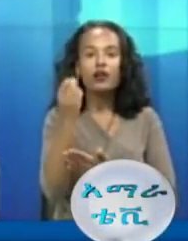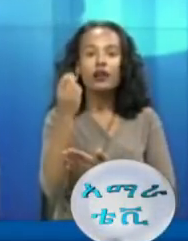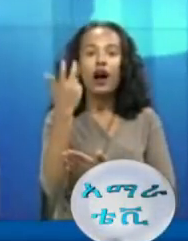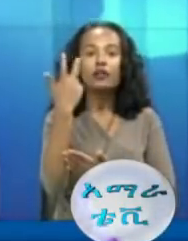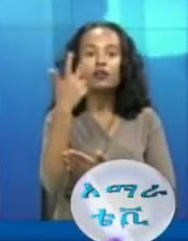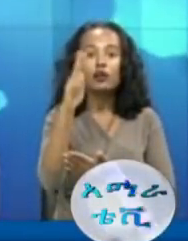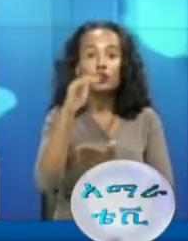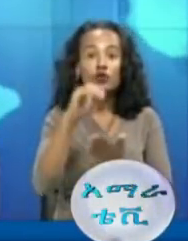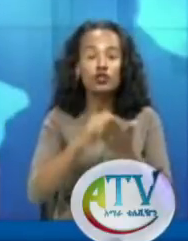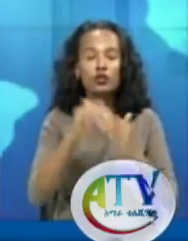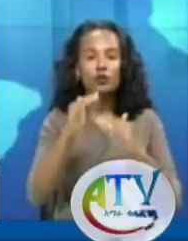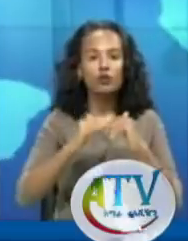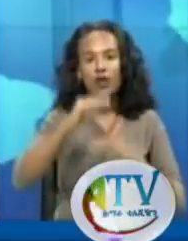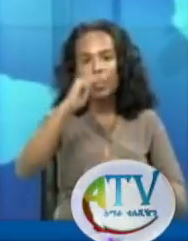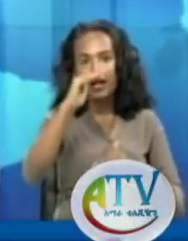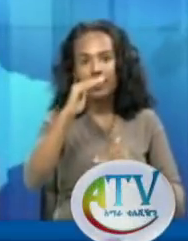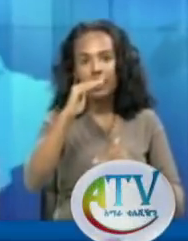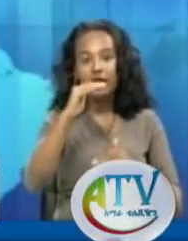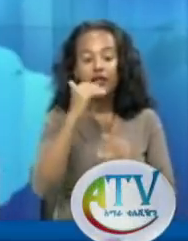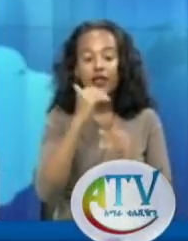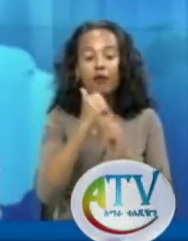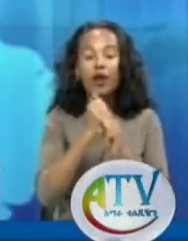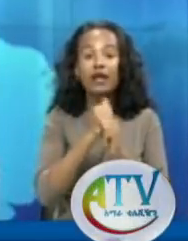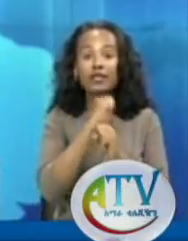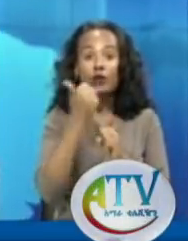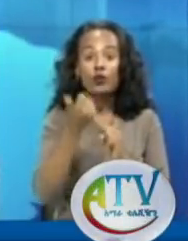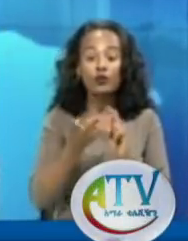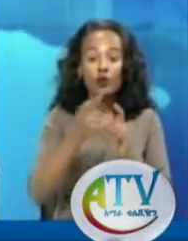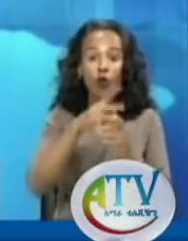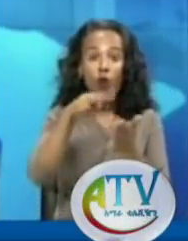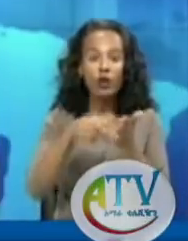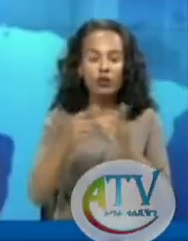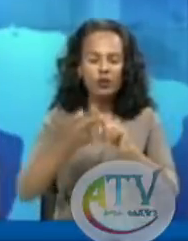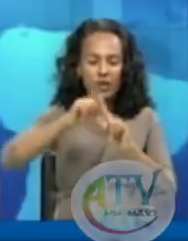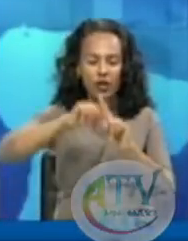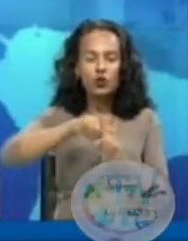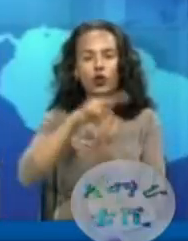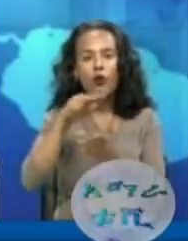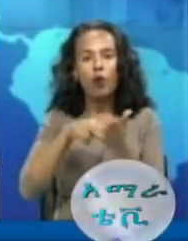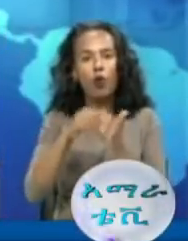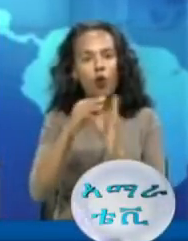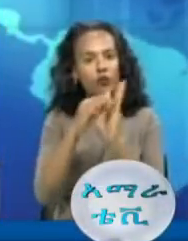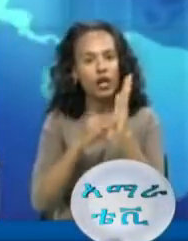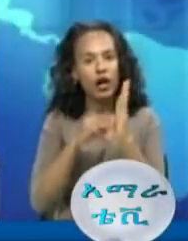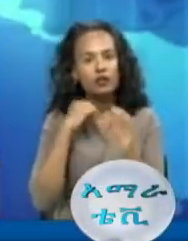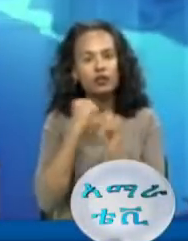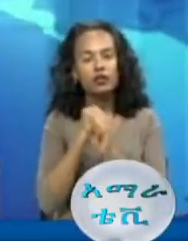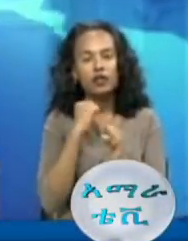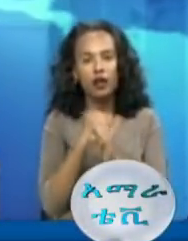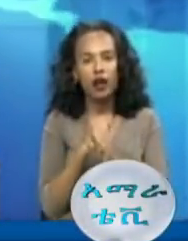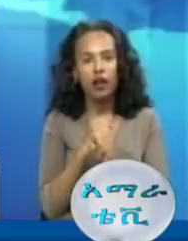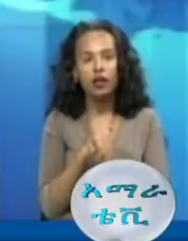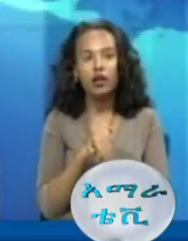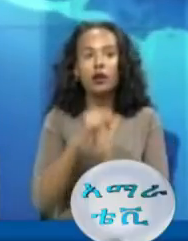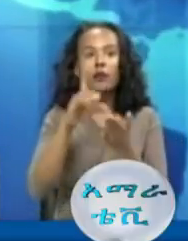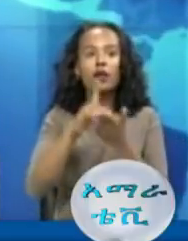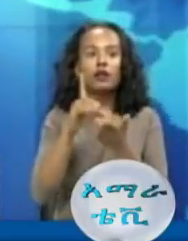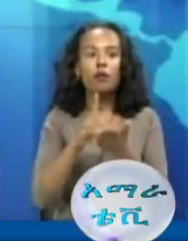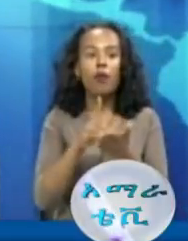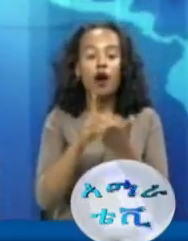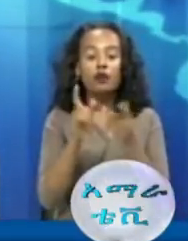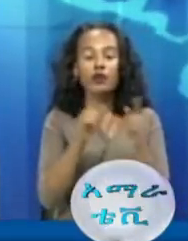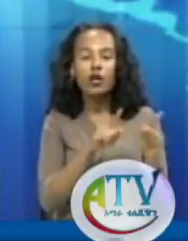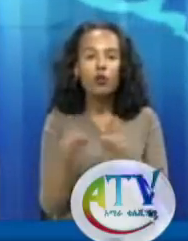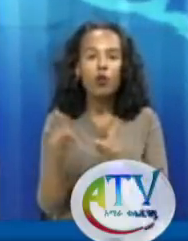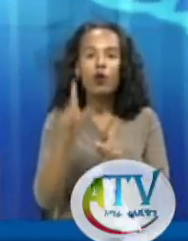ከ13 ሺህ በላይ የማይሰሩ ተቋማትን መልሶ የማቋቋም ስራ ይከናወናል። በከተማ ደግሞ